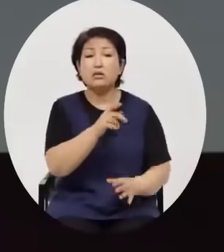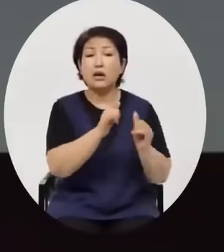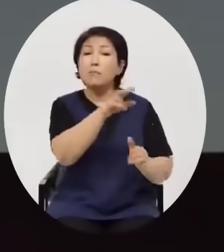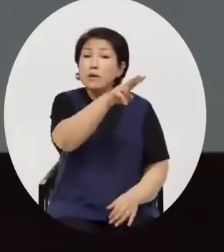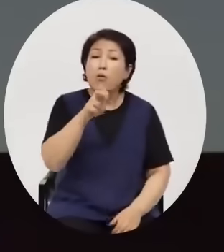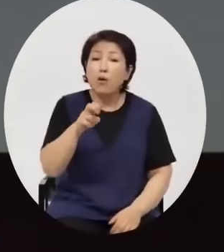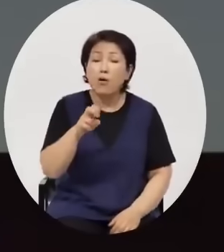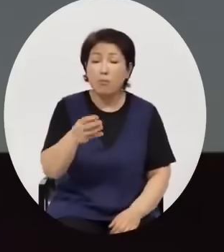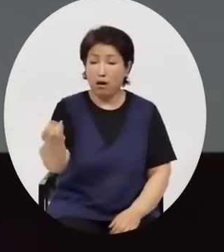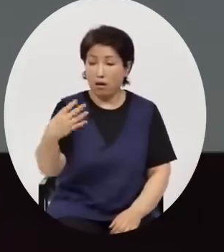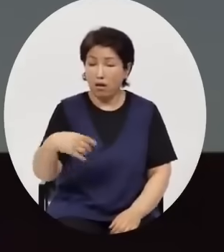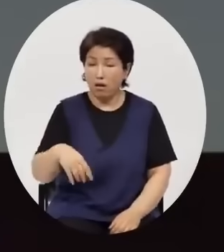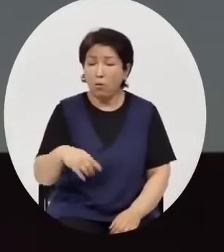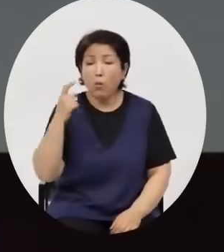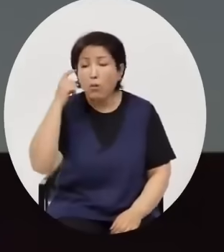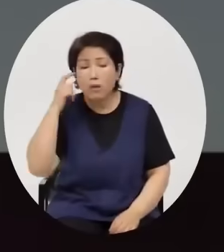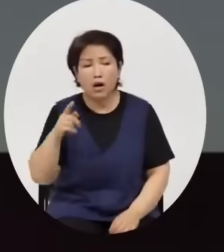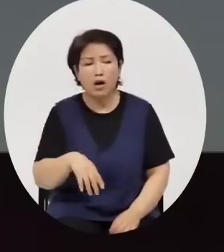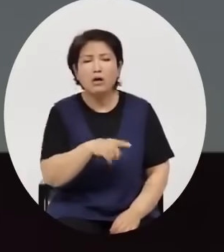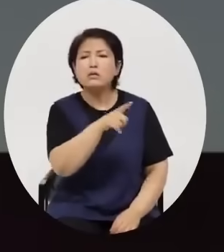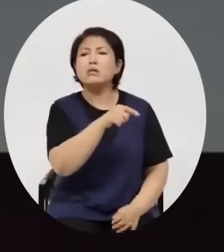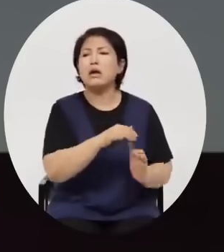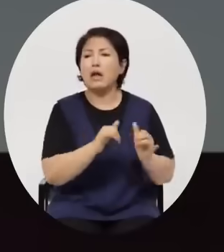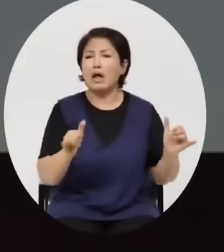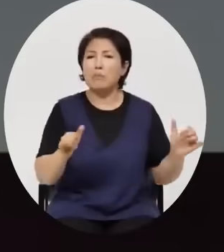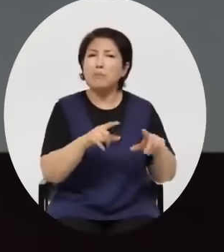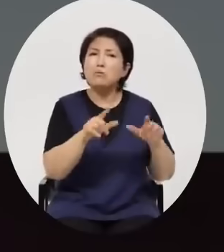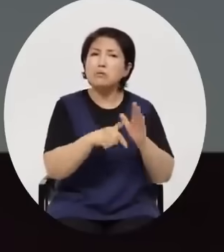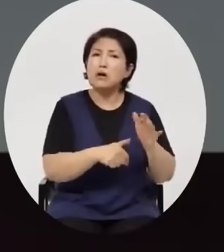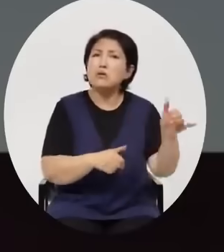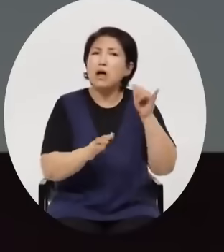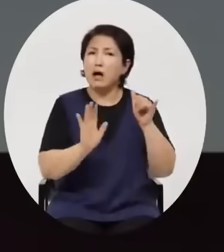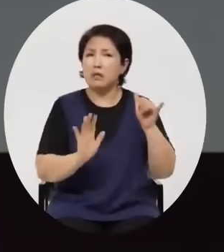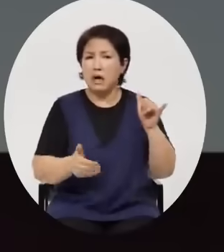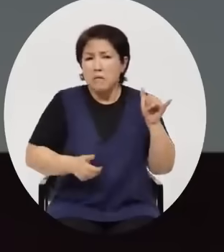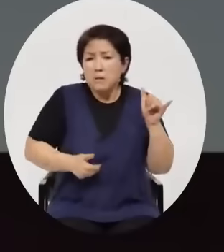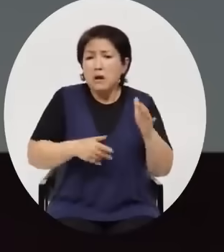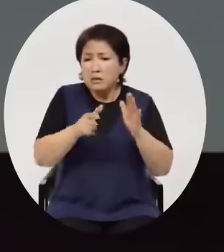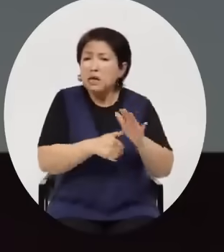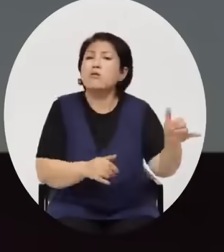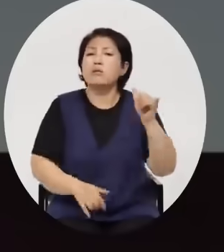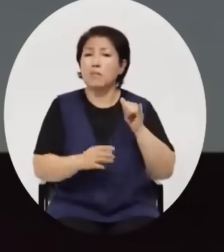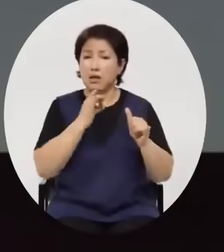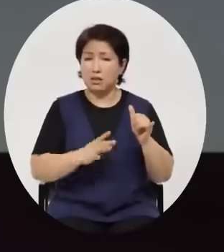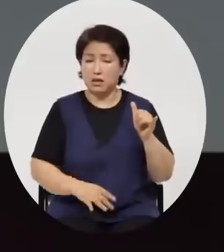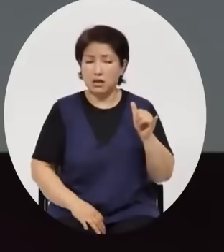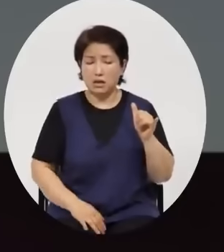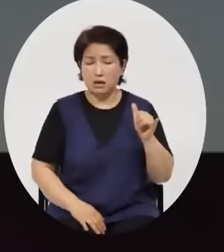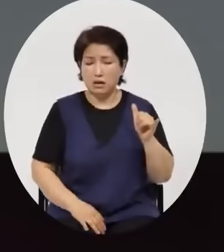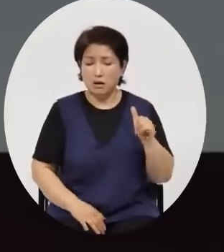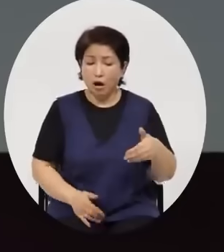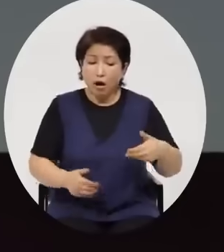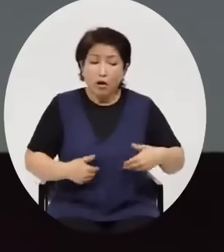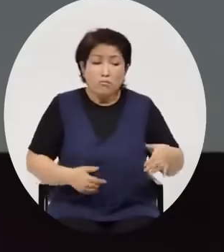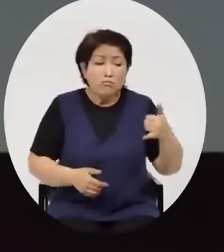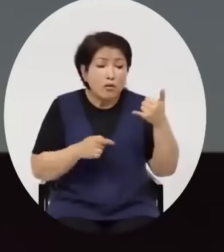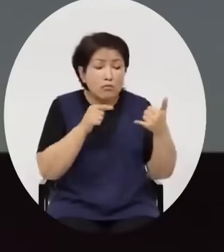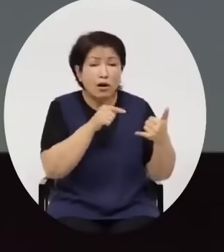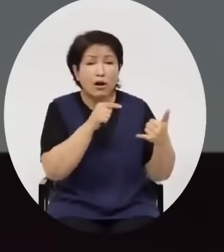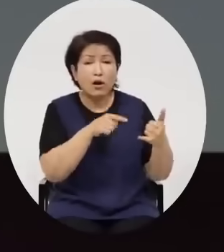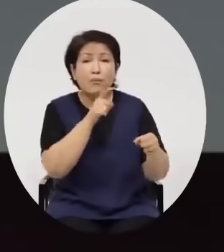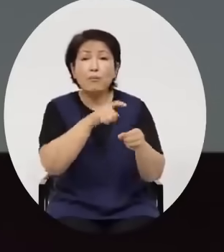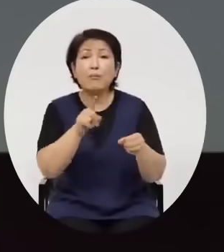미워. 왜요? 고인간은 평소에는 전화 안 하다가 꼭 지 필요할 때만 전화한다 이래요. 근데 전화가 필요할